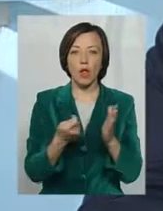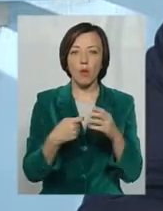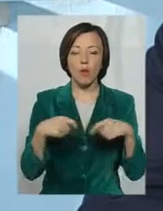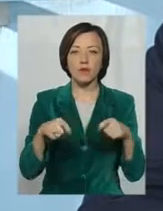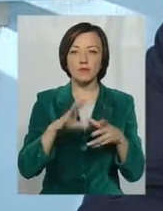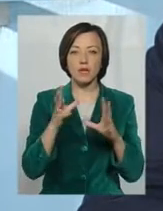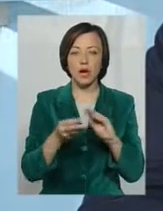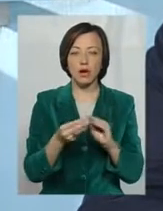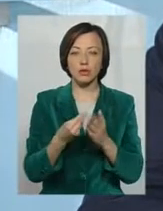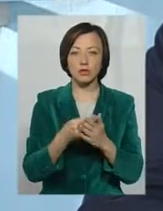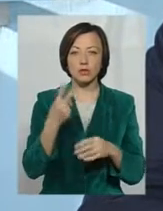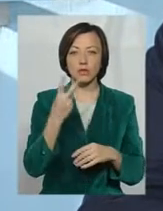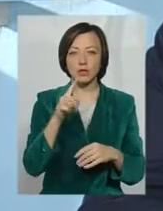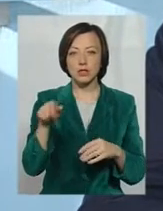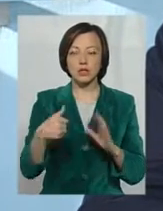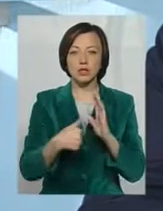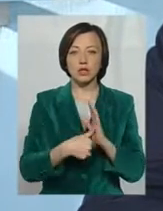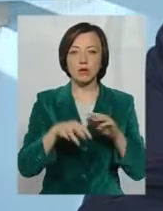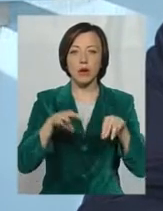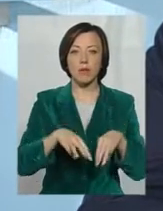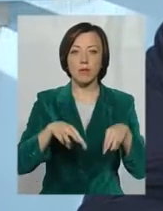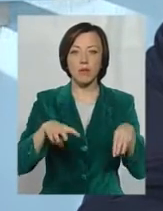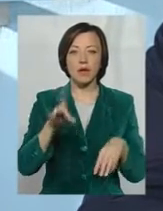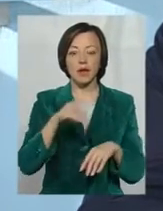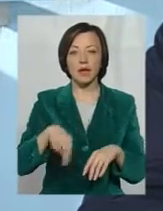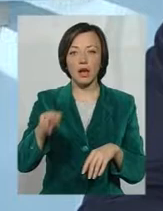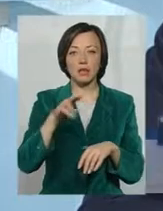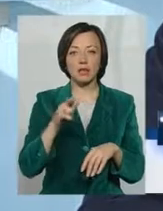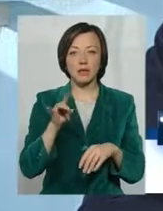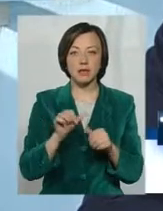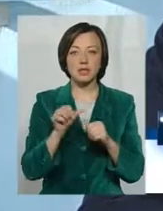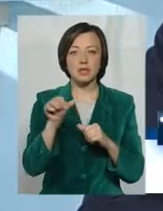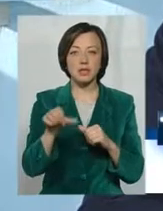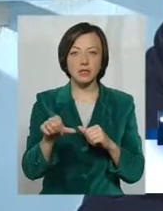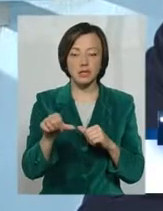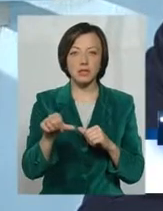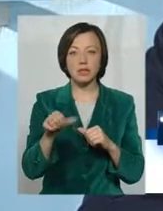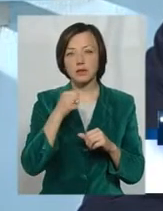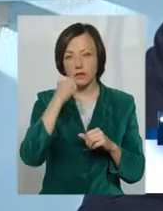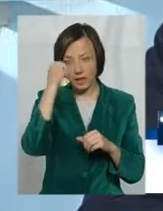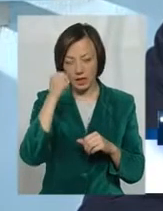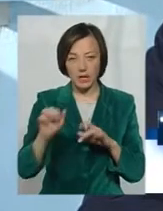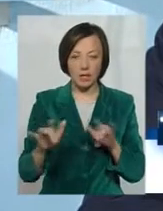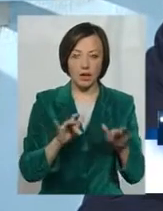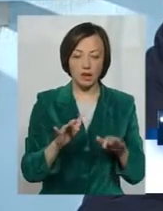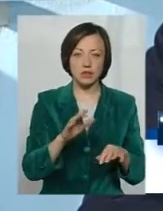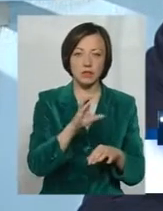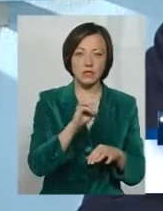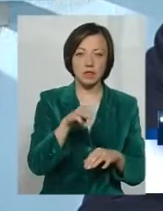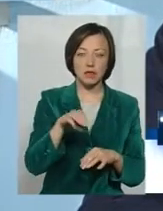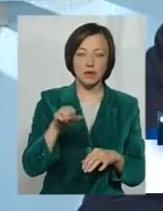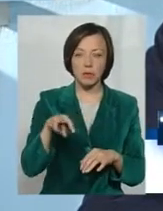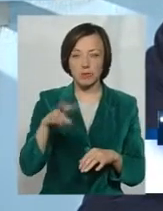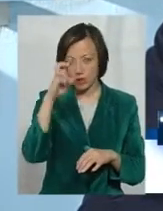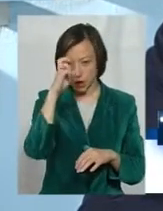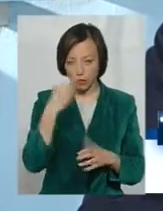більше 2,6 мільярда гривень. З них безпосередньо завдяки діяльності СЕТАМ до держбюджету